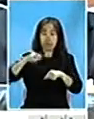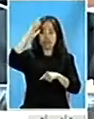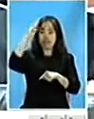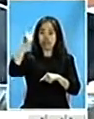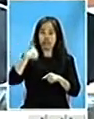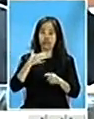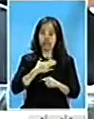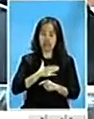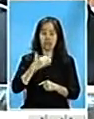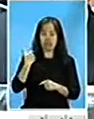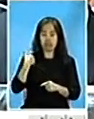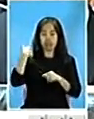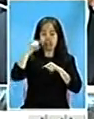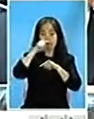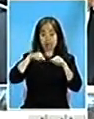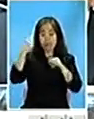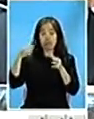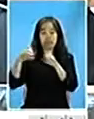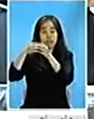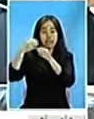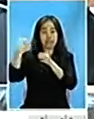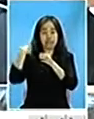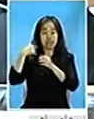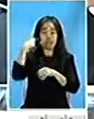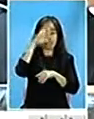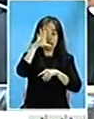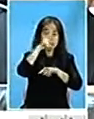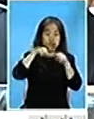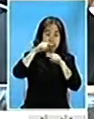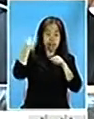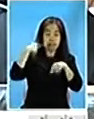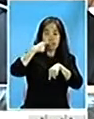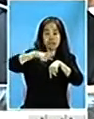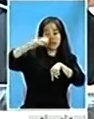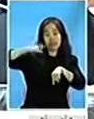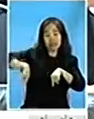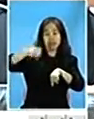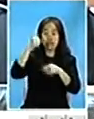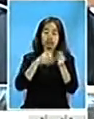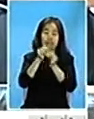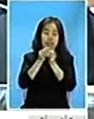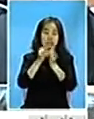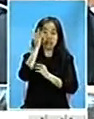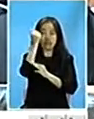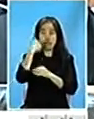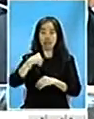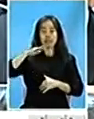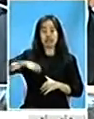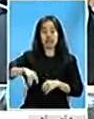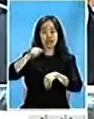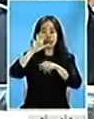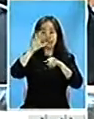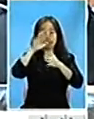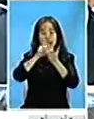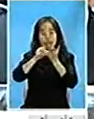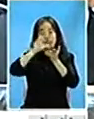กระผมเนี่ยปรับลด 10% ใครอยู่ใน 5% แม้ว่าจะพูดทีหลังก็สามารถอธิบายได้ว่าผมเนี่ยปรับลด 5% มันไ